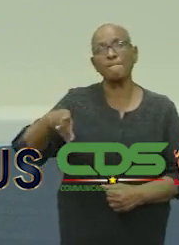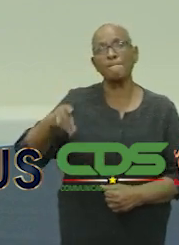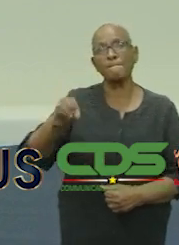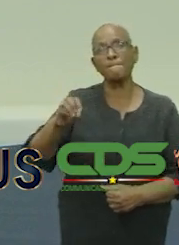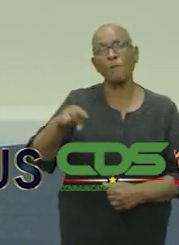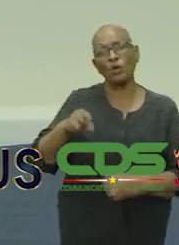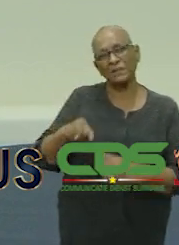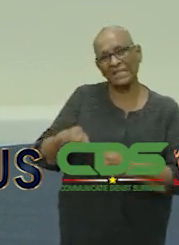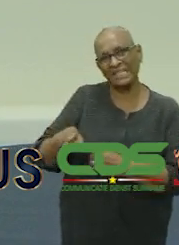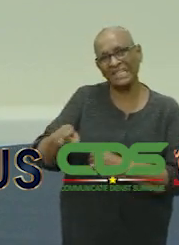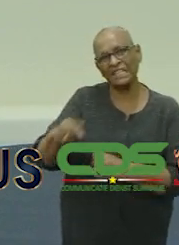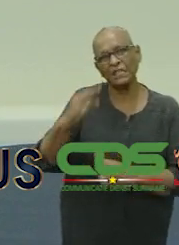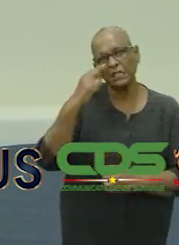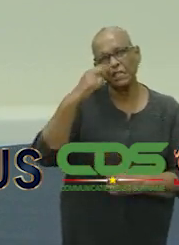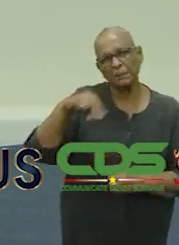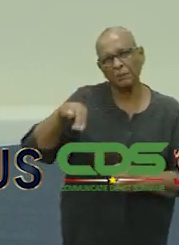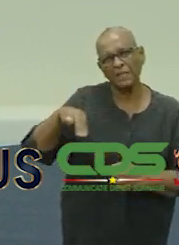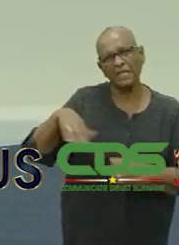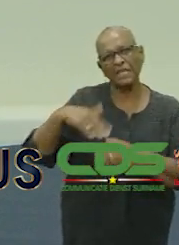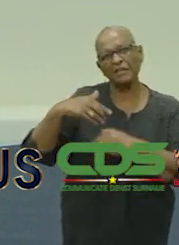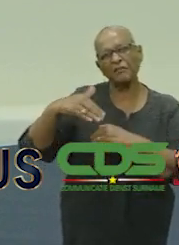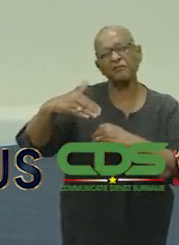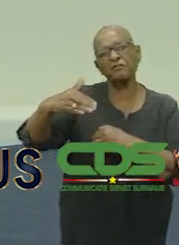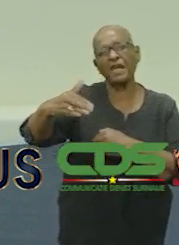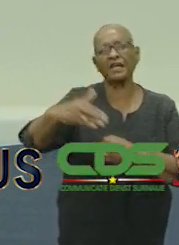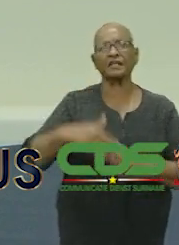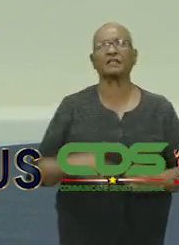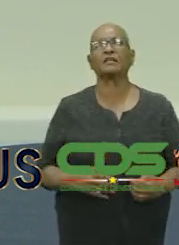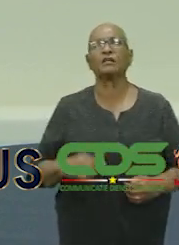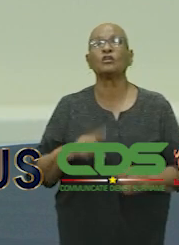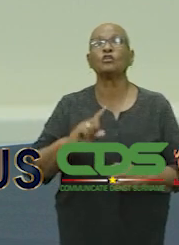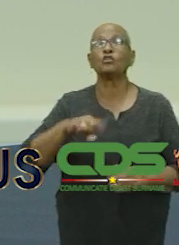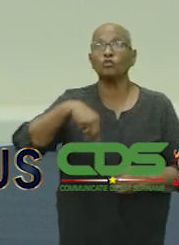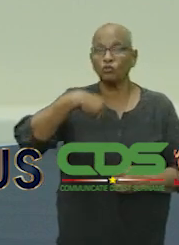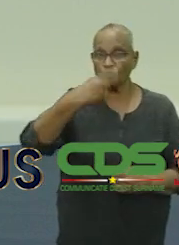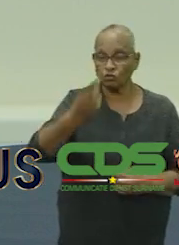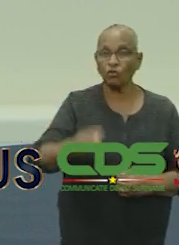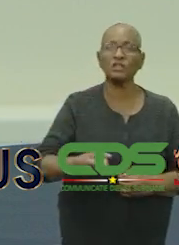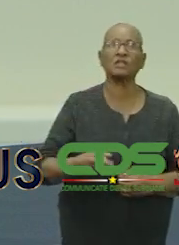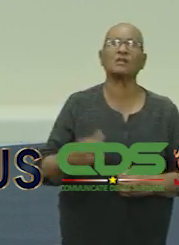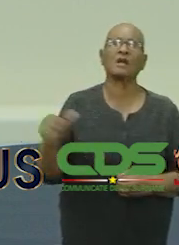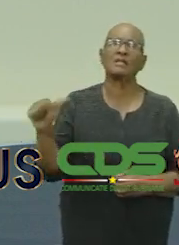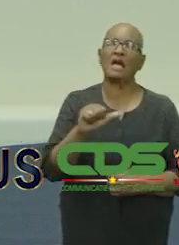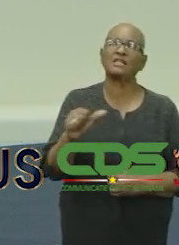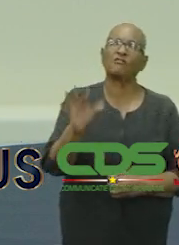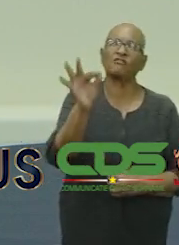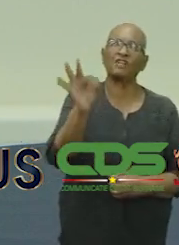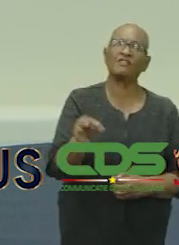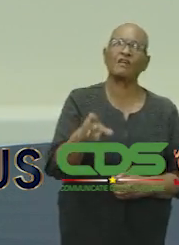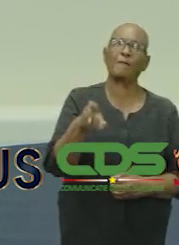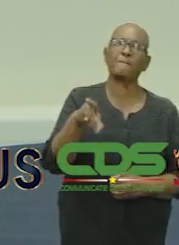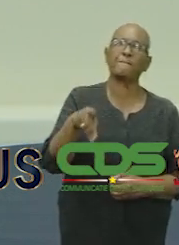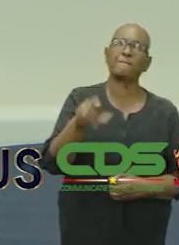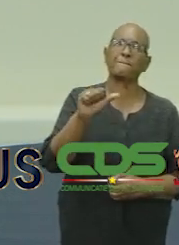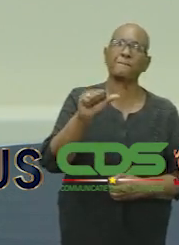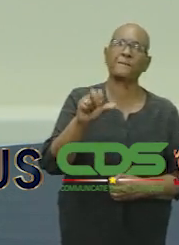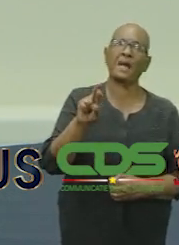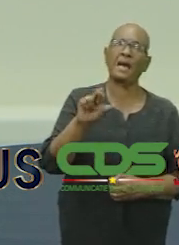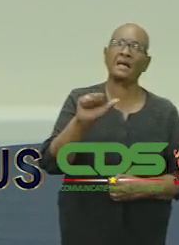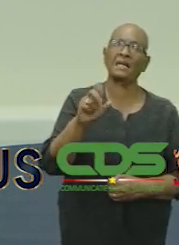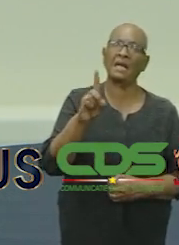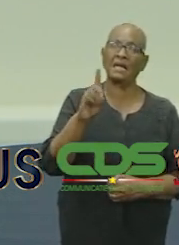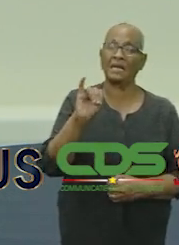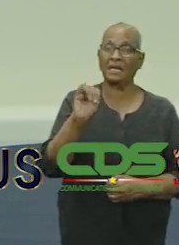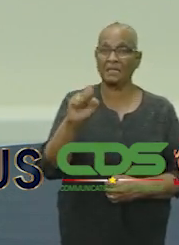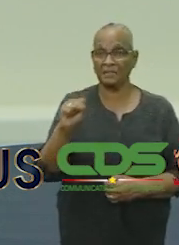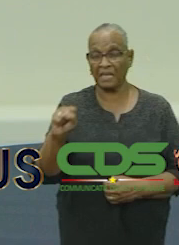dan trekken we het kanaal door tot aan de overkant van Paradijs. Ik noemde het eerder al een kanaal van